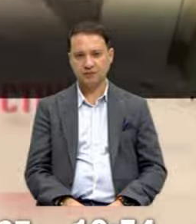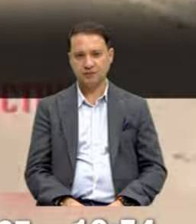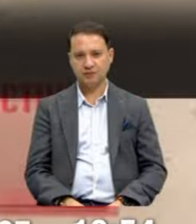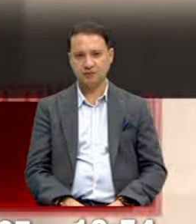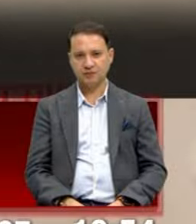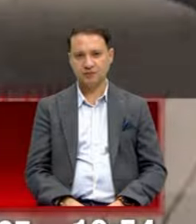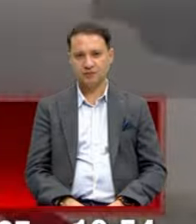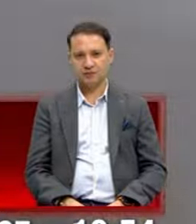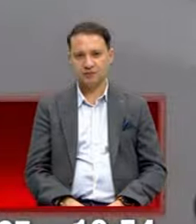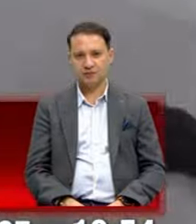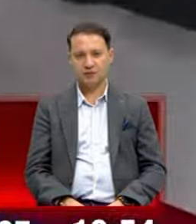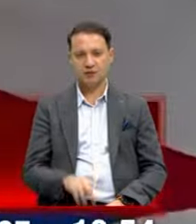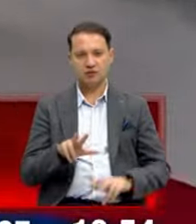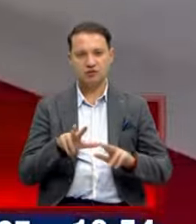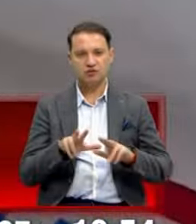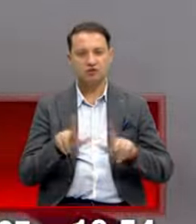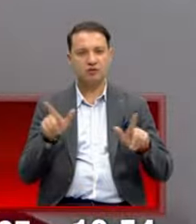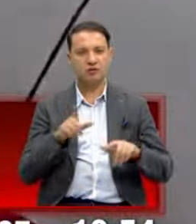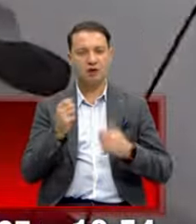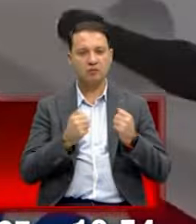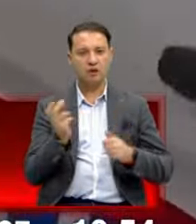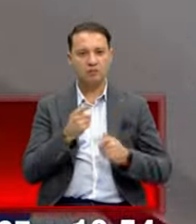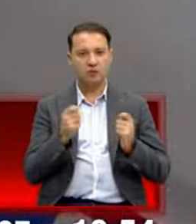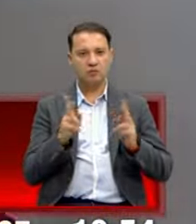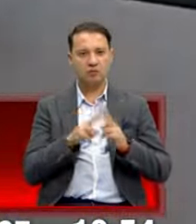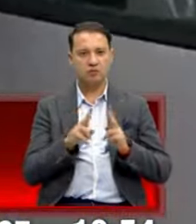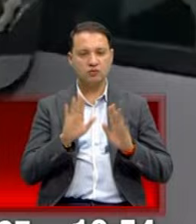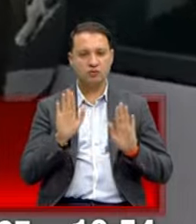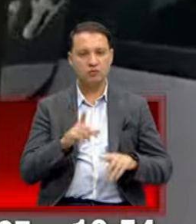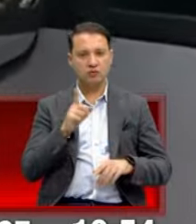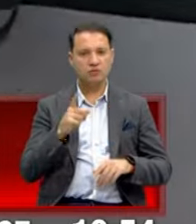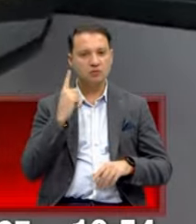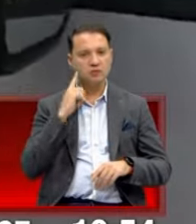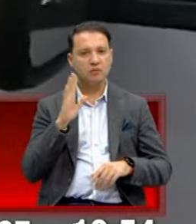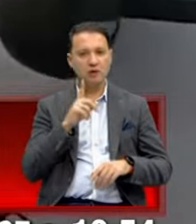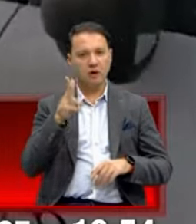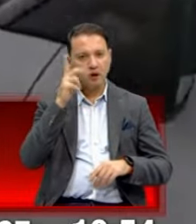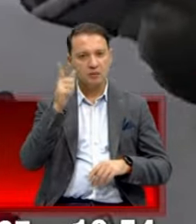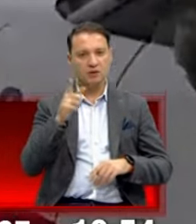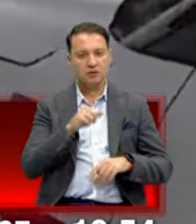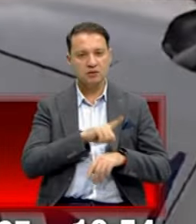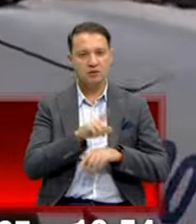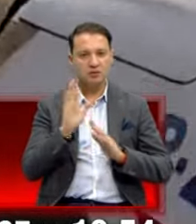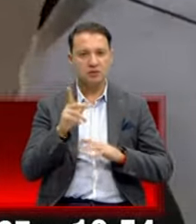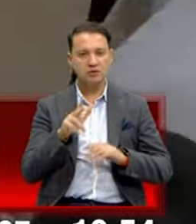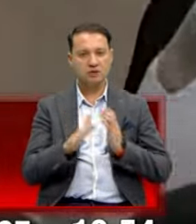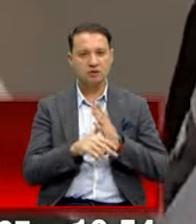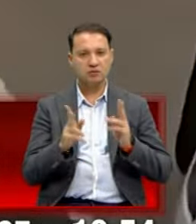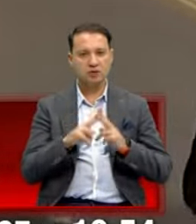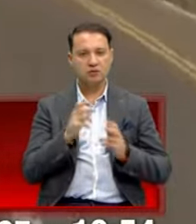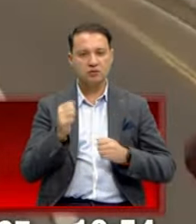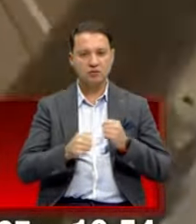Stop the car! Çalıntı araçla kaçmaya çalıştı. Polisin dur ihtarına uymadı. Amerika'da saatlerce süren hırsız